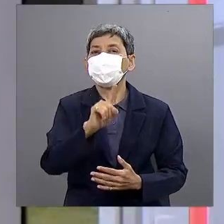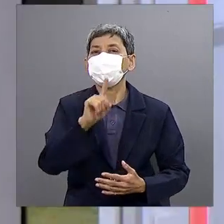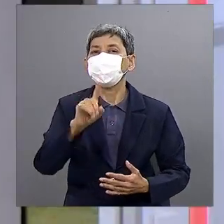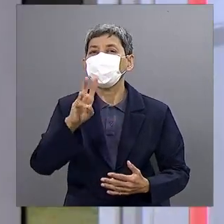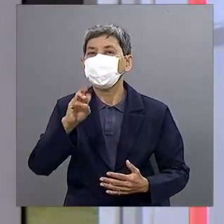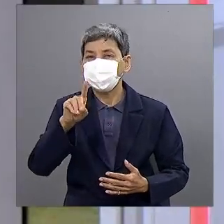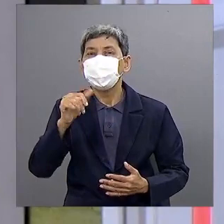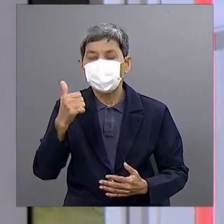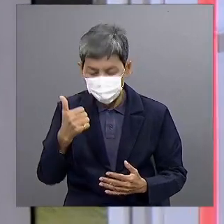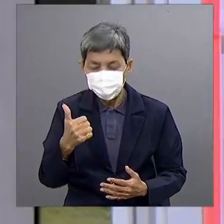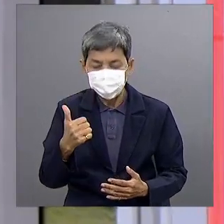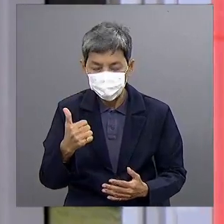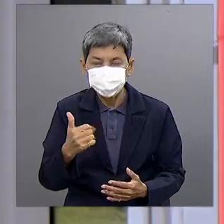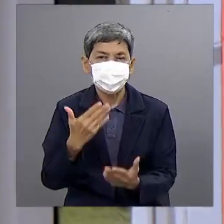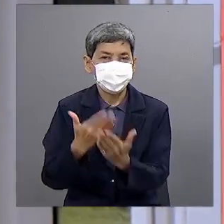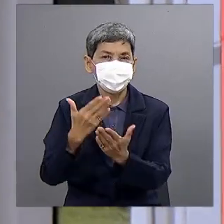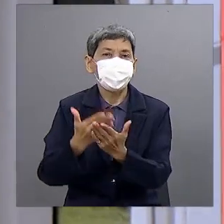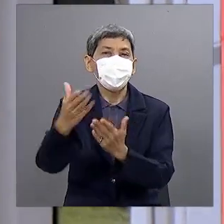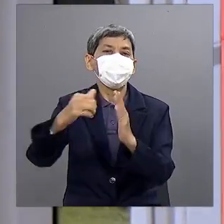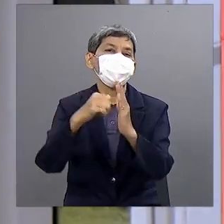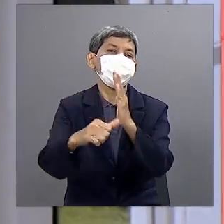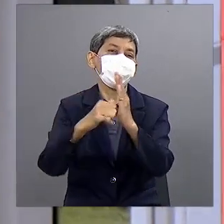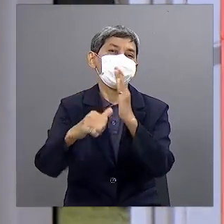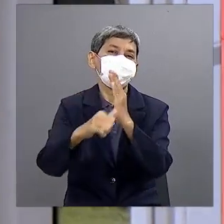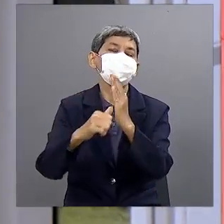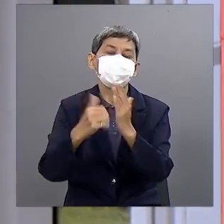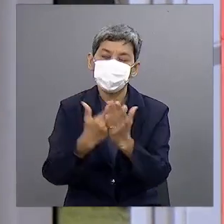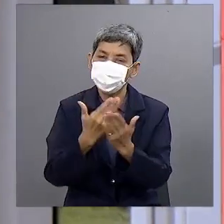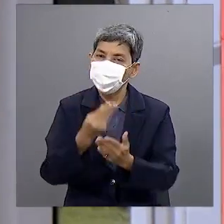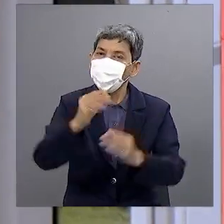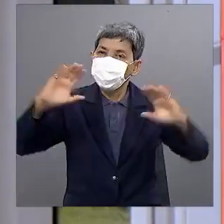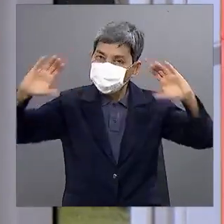ก็อยากให้จ่ายภาษีนะครับแล้วก็ให้เงินนั้นเข้าสู่ภาครัฐแล้วเราจะได้เอามาพัฒนาประเทศกันต่อไป